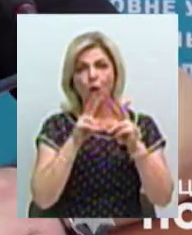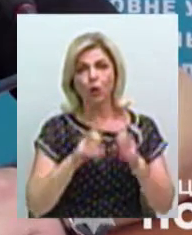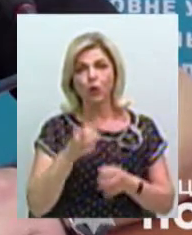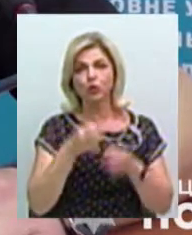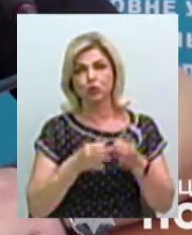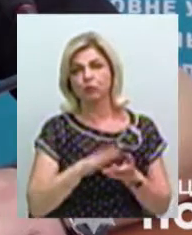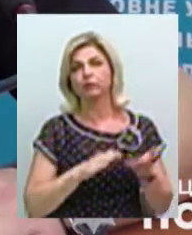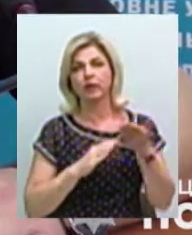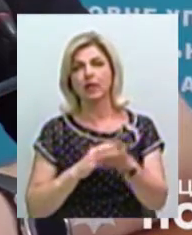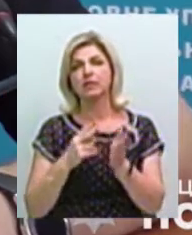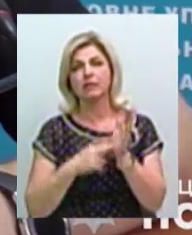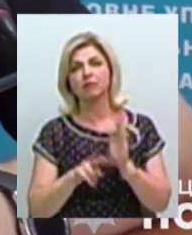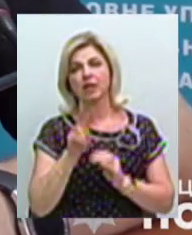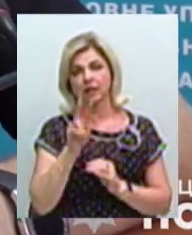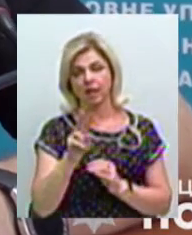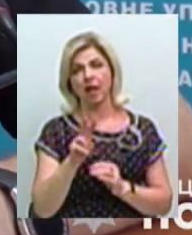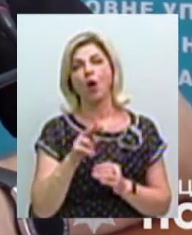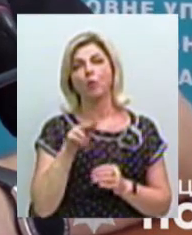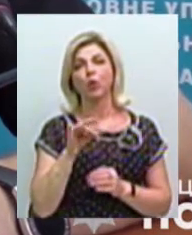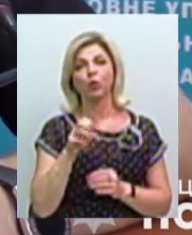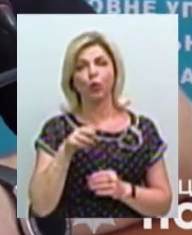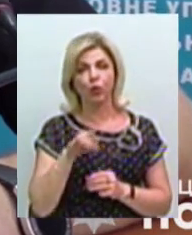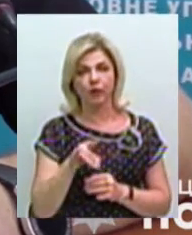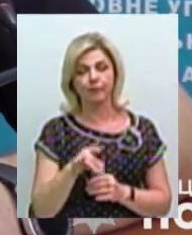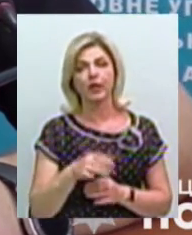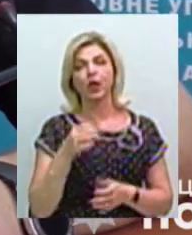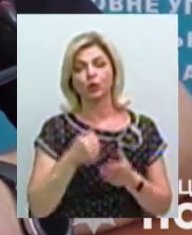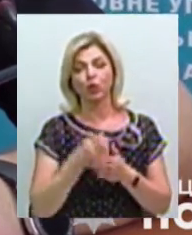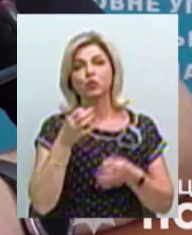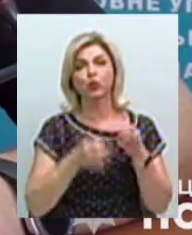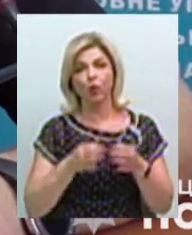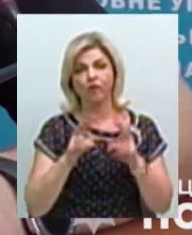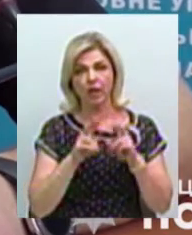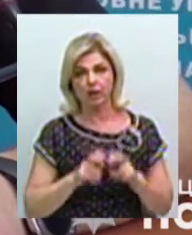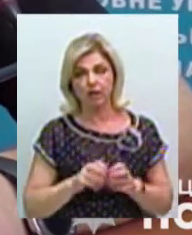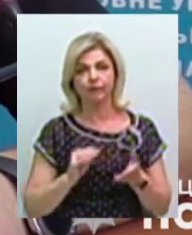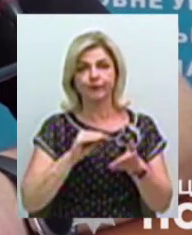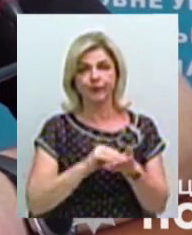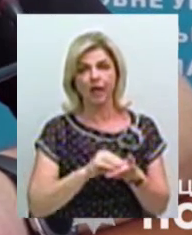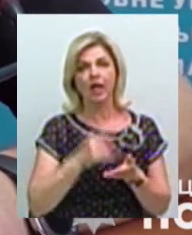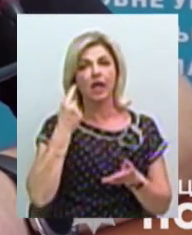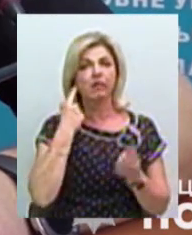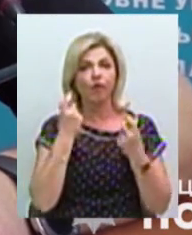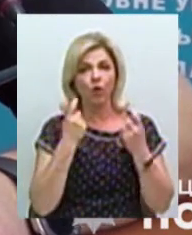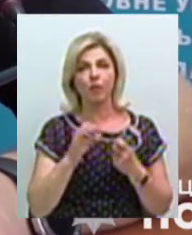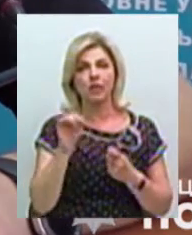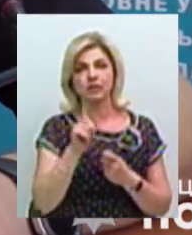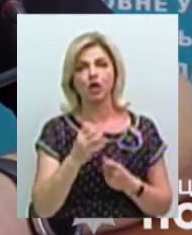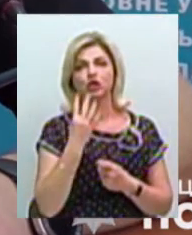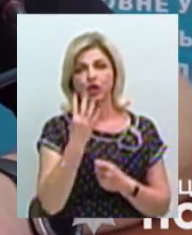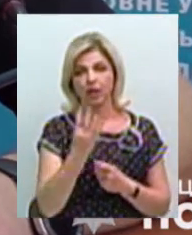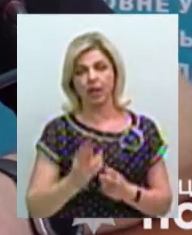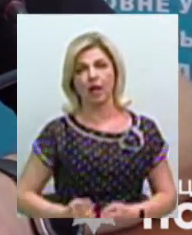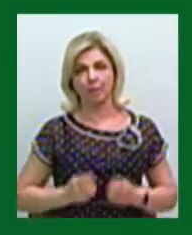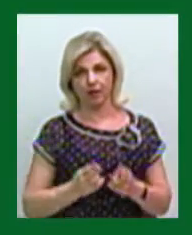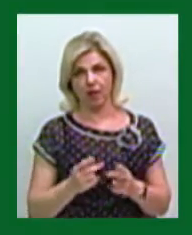73 адміністративних протоколи. До єдиного реєстру досудових розслідувань внесено відомості за 4 кримінальними правопорушеннями.